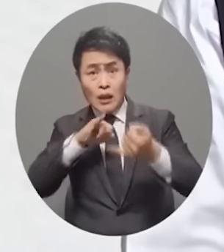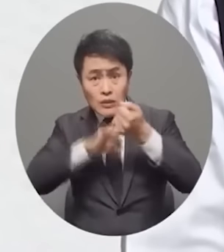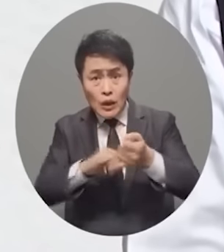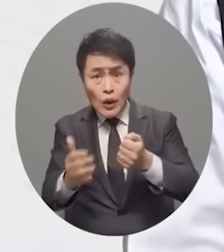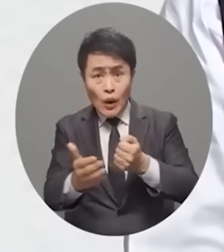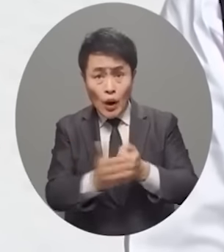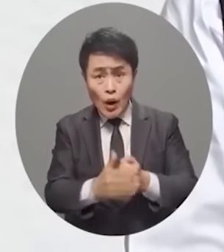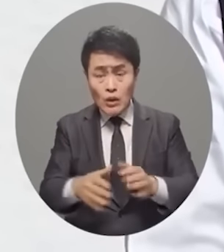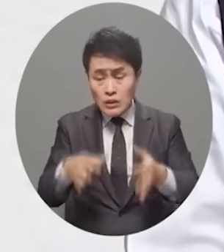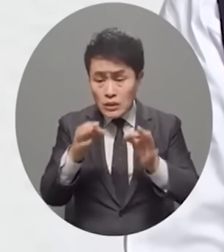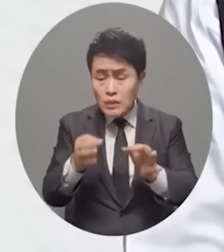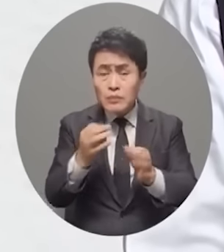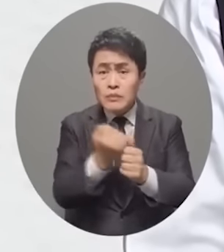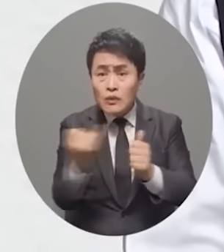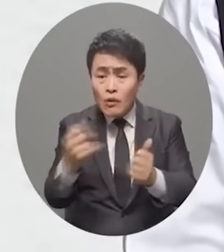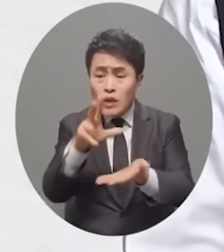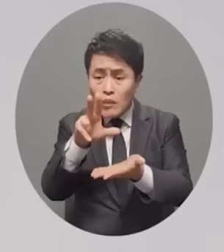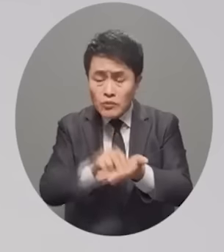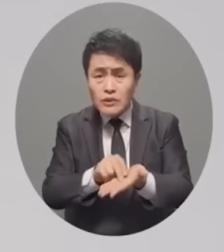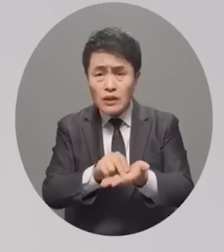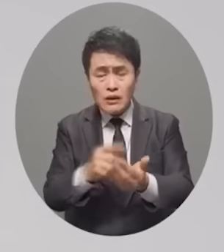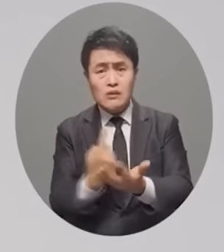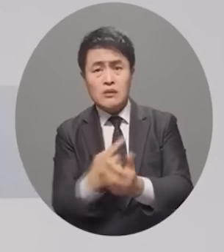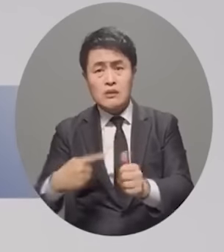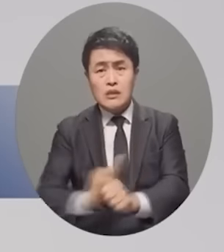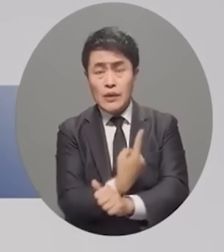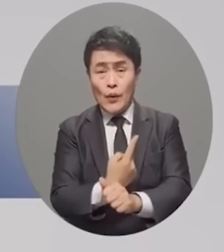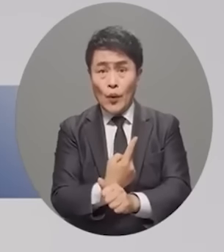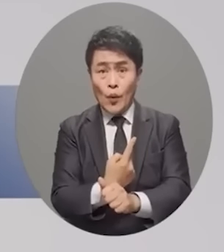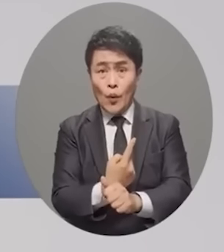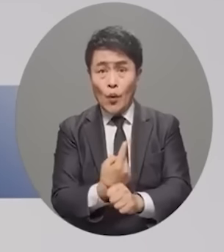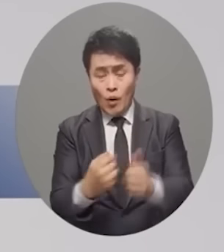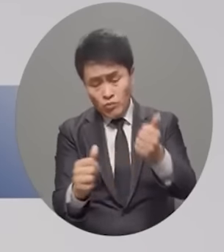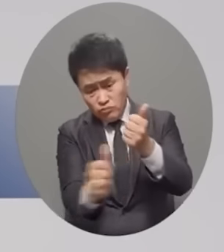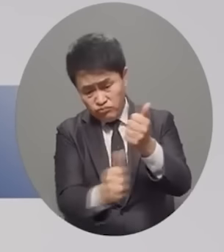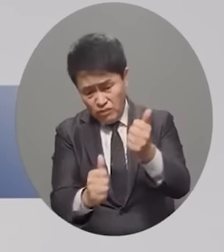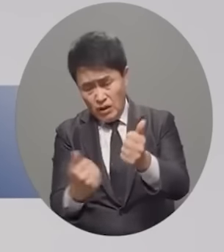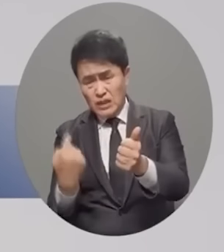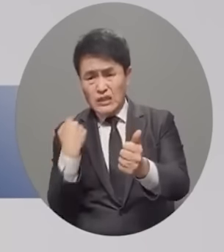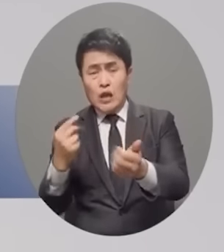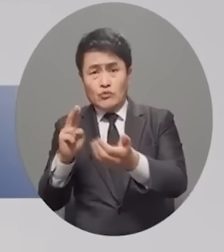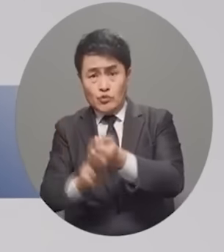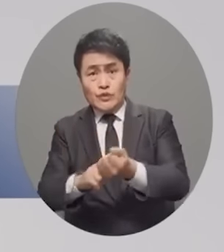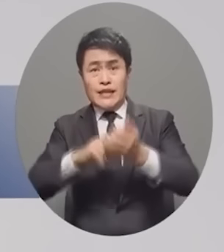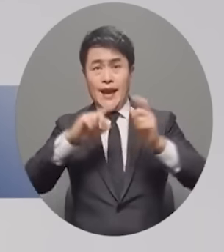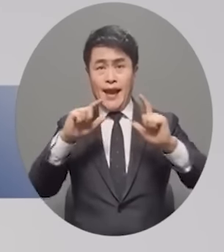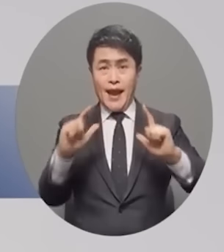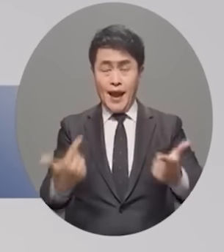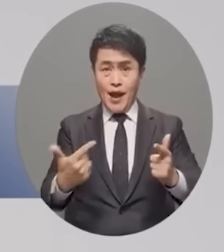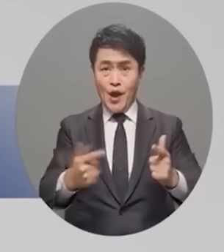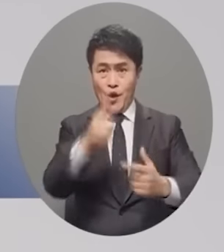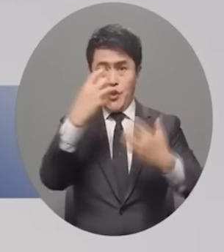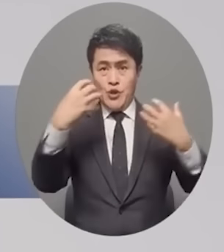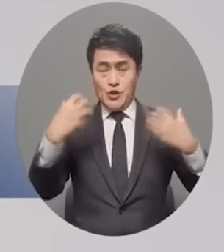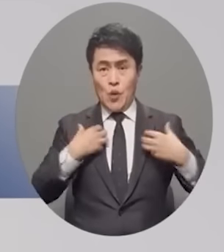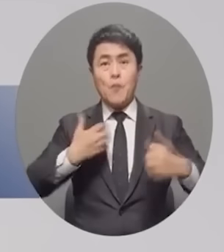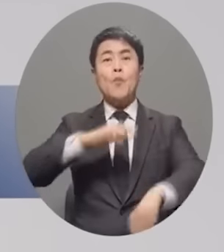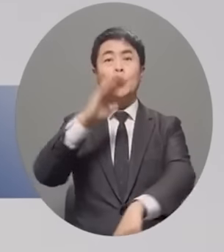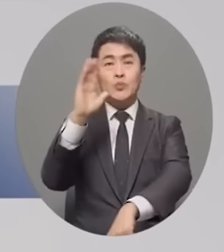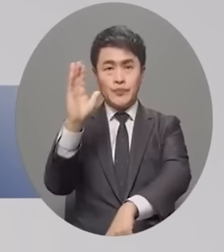김 여사 문제는 예외였습니다. 참모 뒤에 숨지 않고 정부의